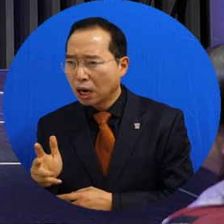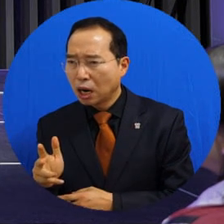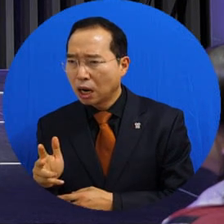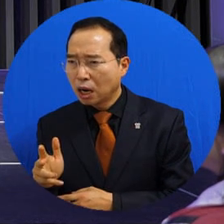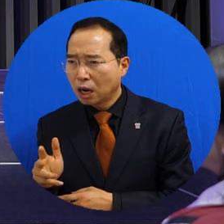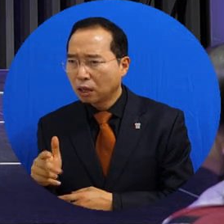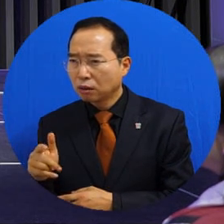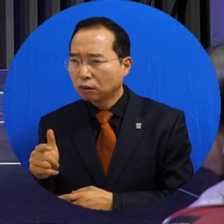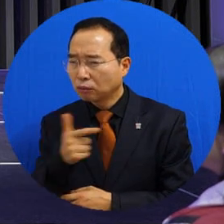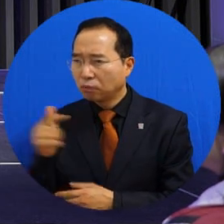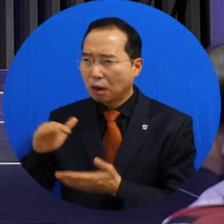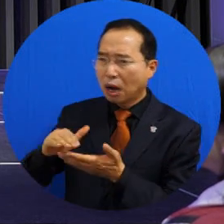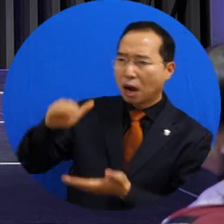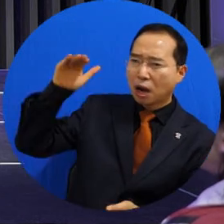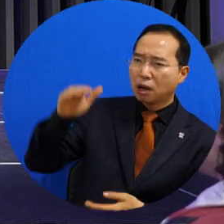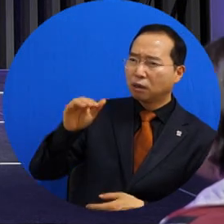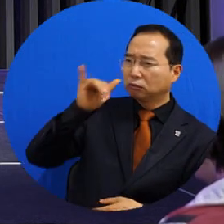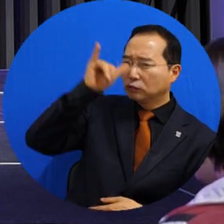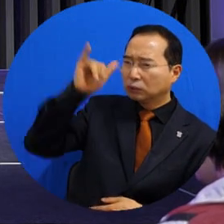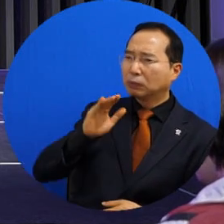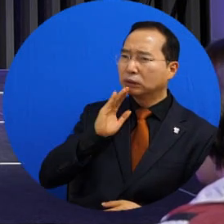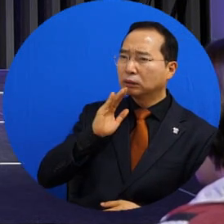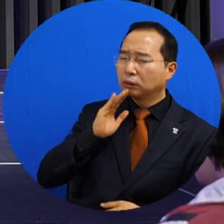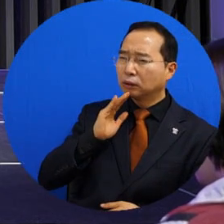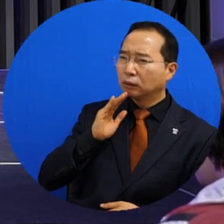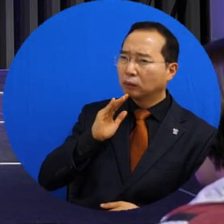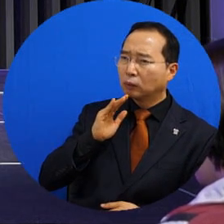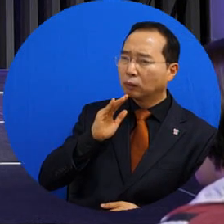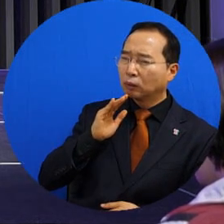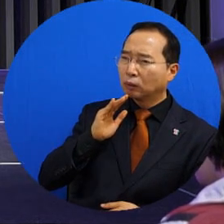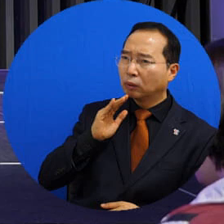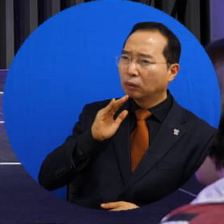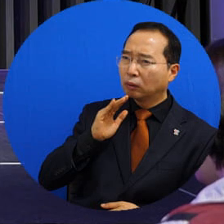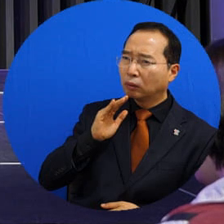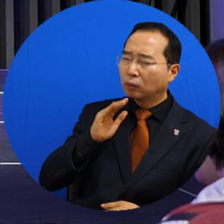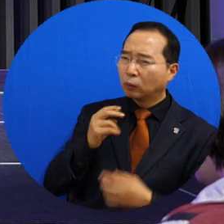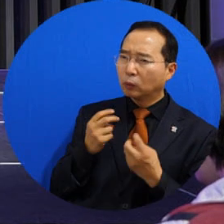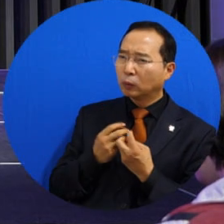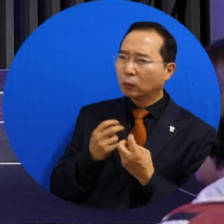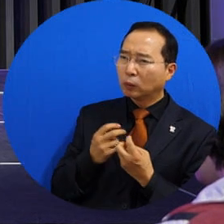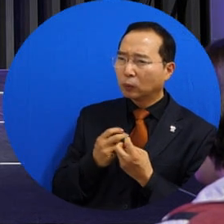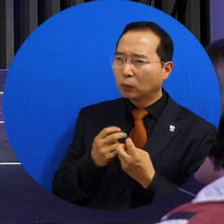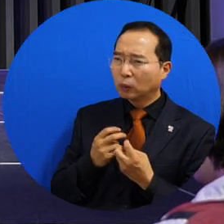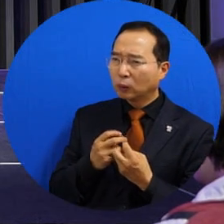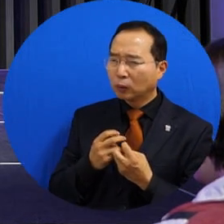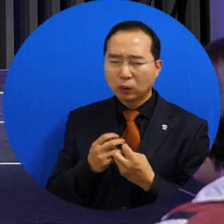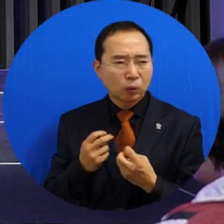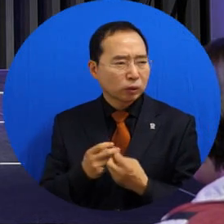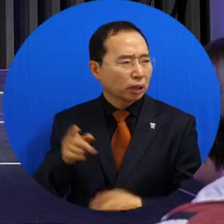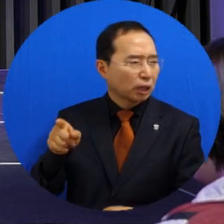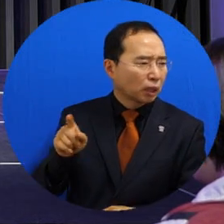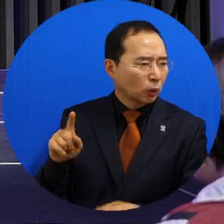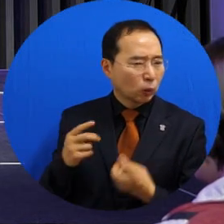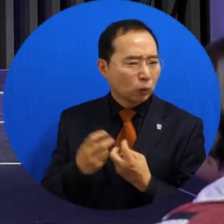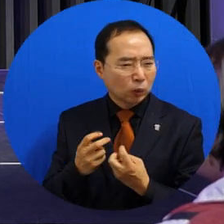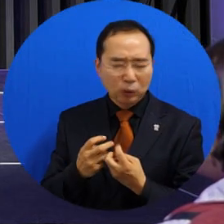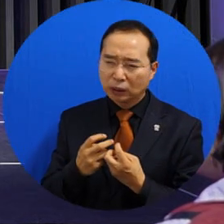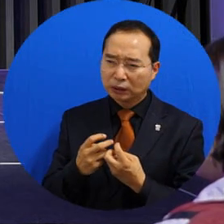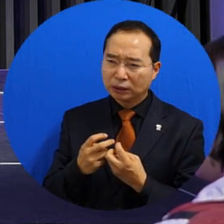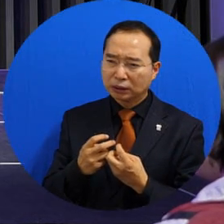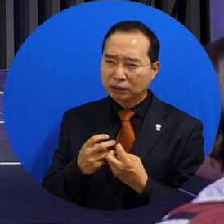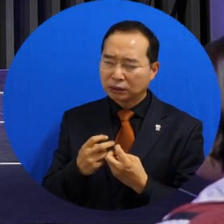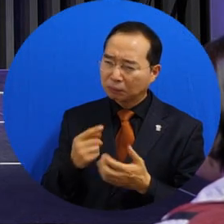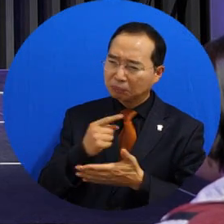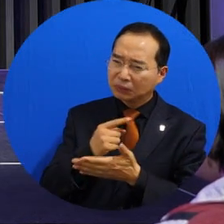그분의 위인성도 그렇고 그렇죠? 어떻게 대인을 소인이 만들겠어요? 그러니까 어떻게 그분께